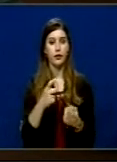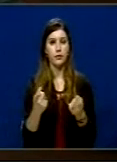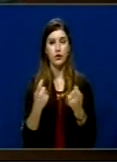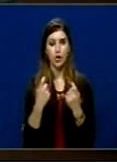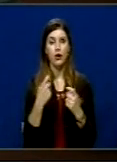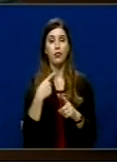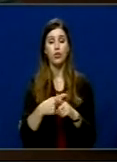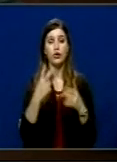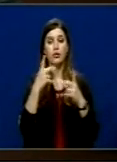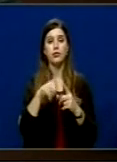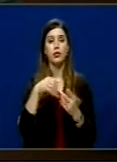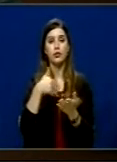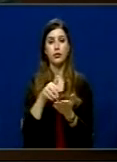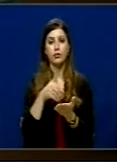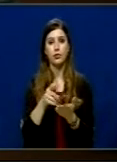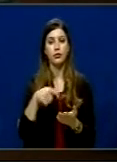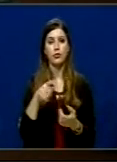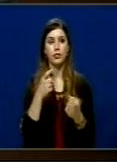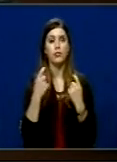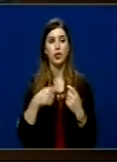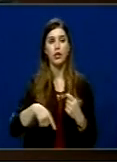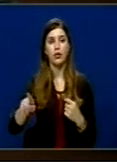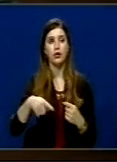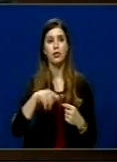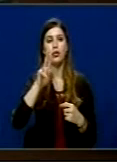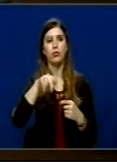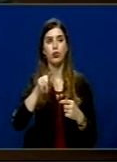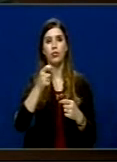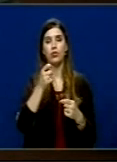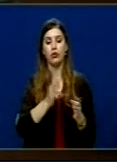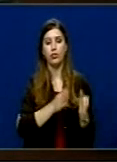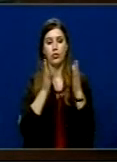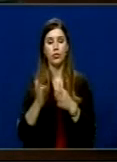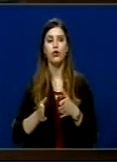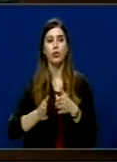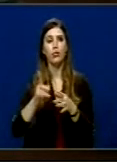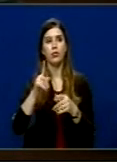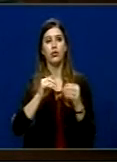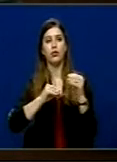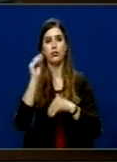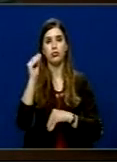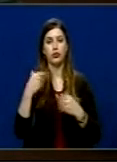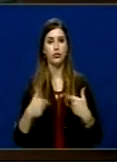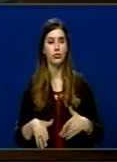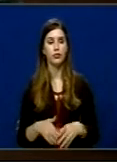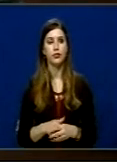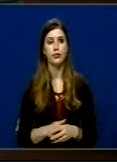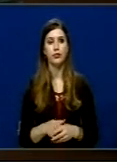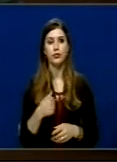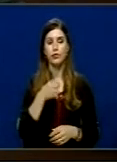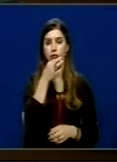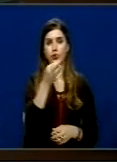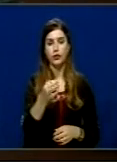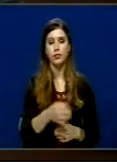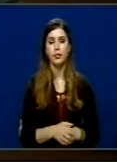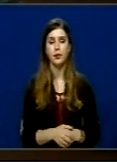preket, por edhe kosto e shpenzimeve për këtë magjistrale pas devijimit të trases, pra rritet disa herë. Pyetja është,